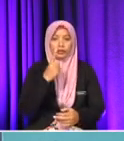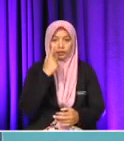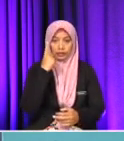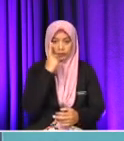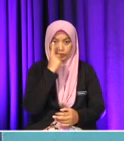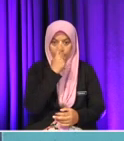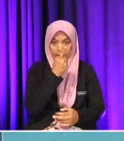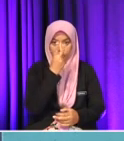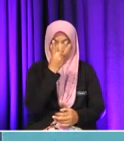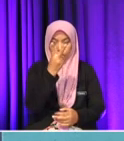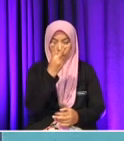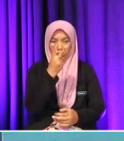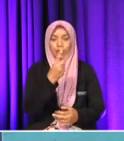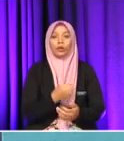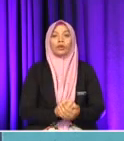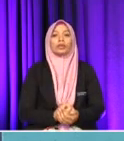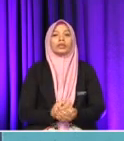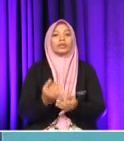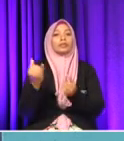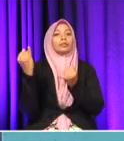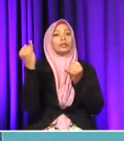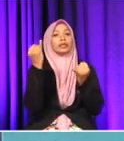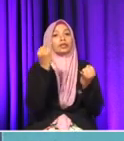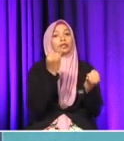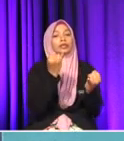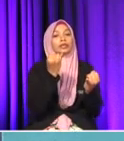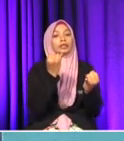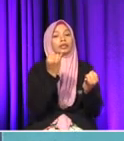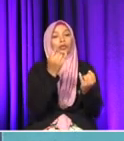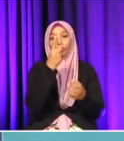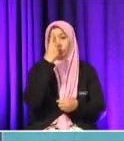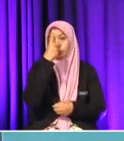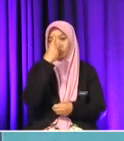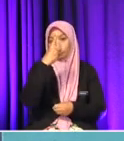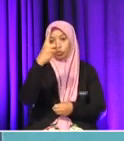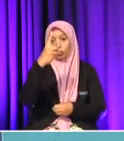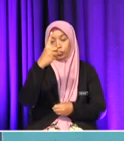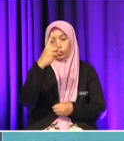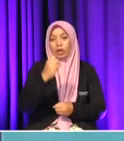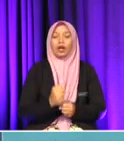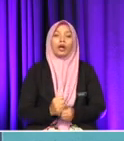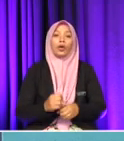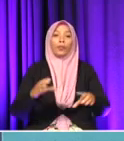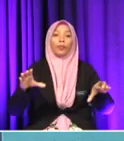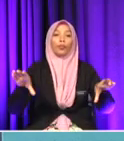jadi apabila kita diminta untuk mereka bentuk sebuah logo bagi siswa